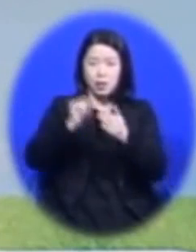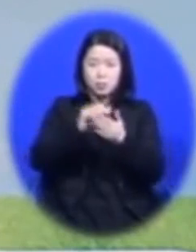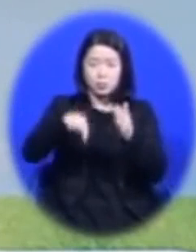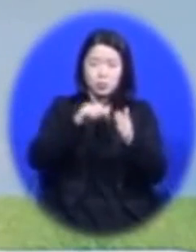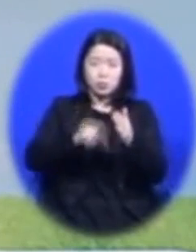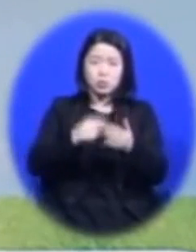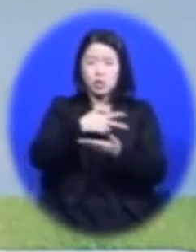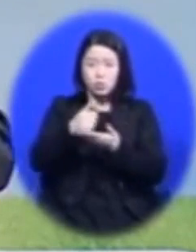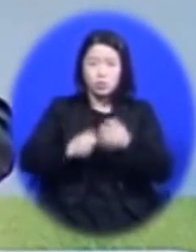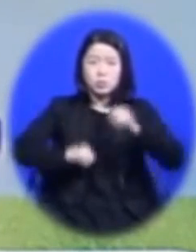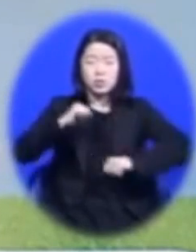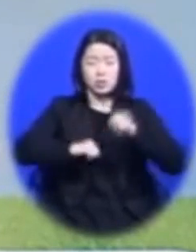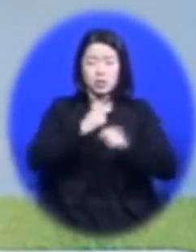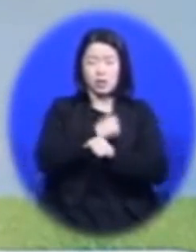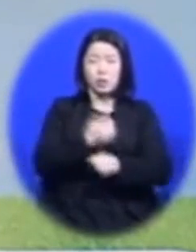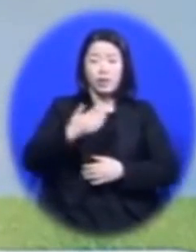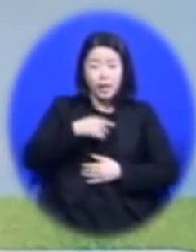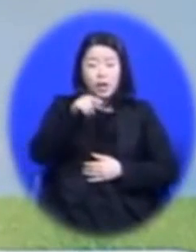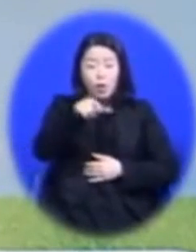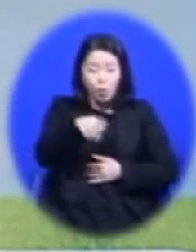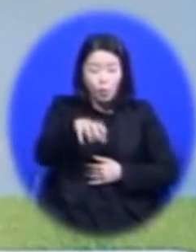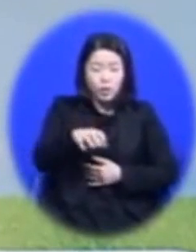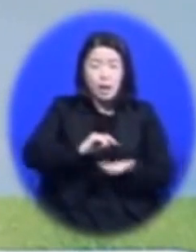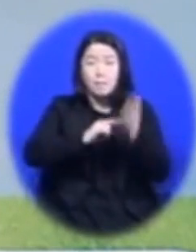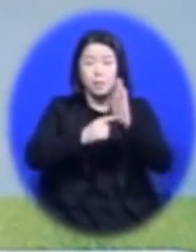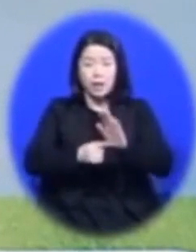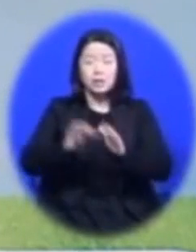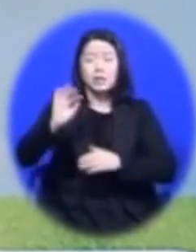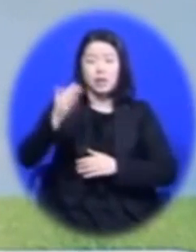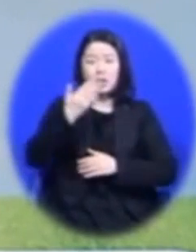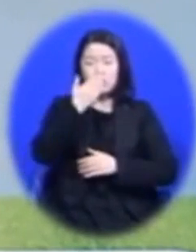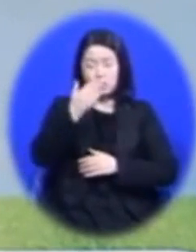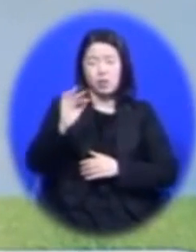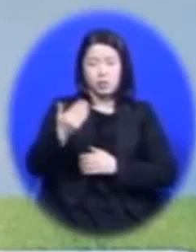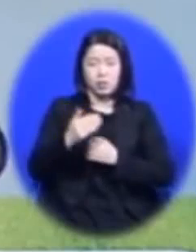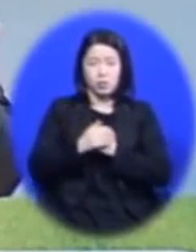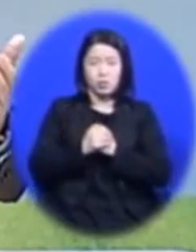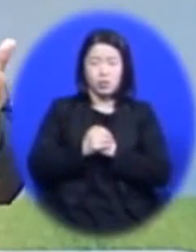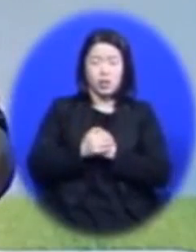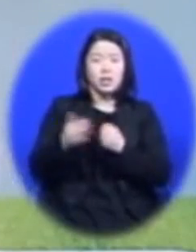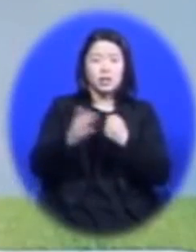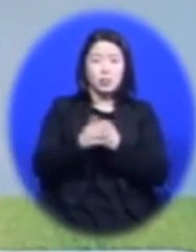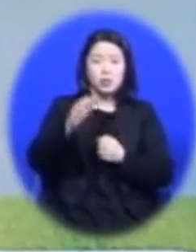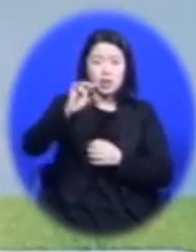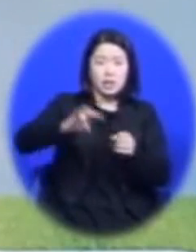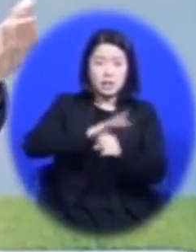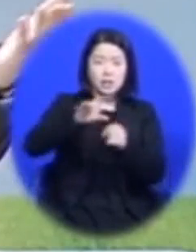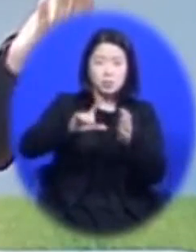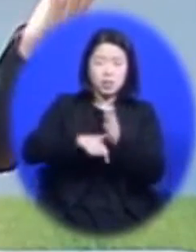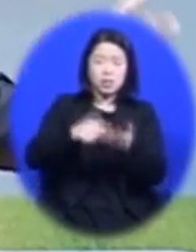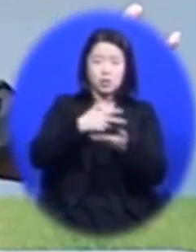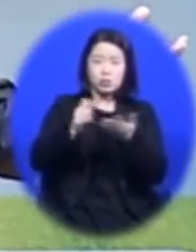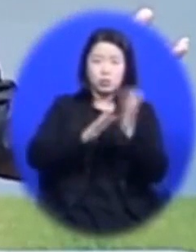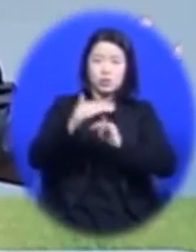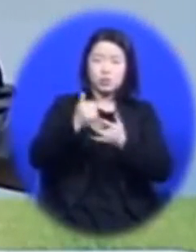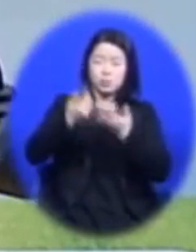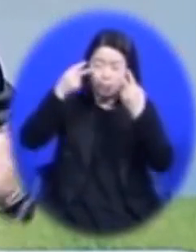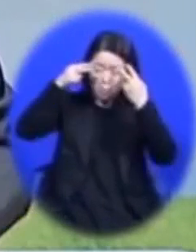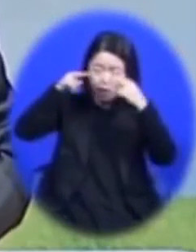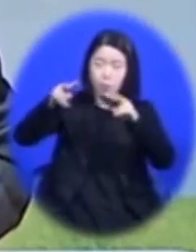주님이 역사하시고 나는 거기에 반응할 수 있어야 되는 겁니다. 그래서 24시간 주 예수님을